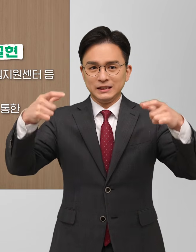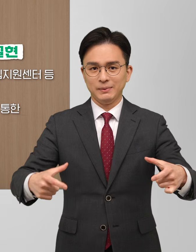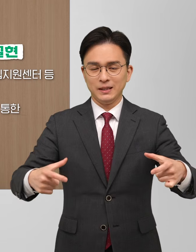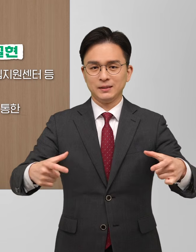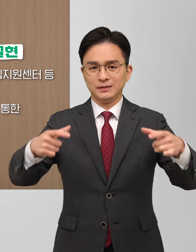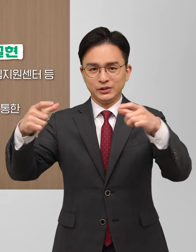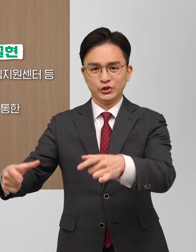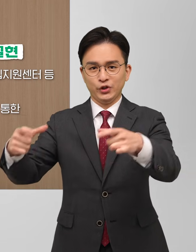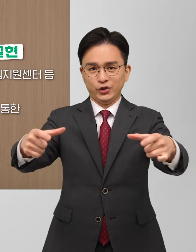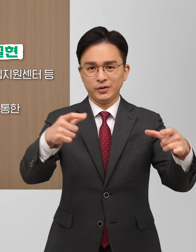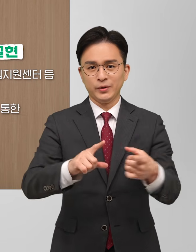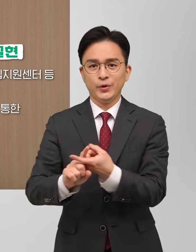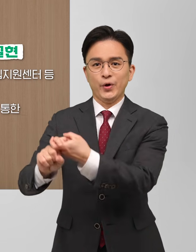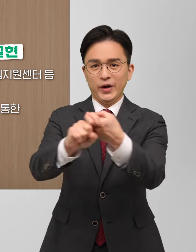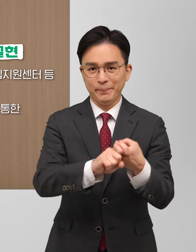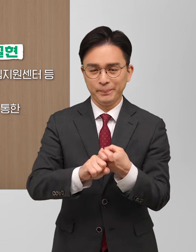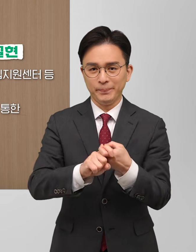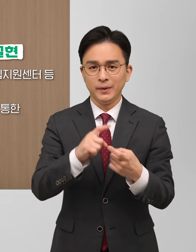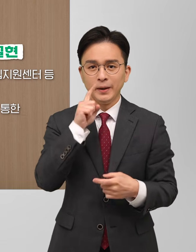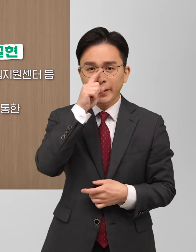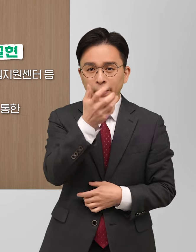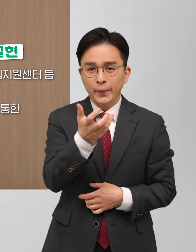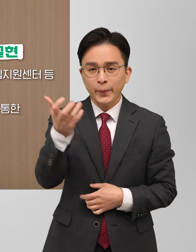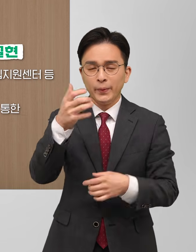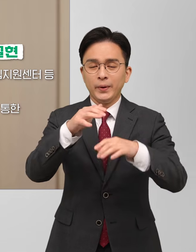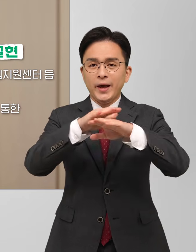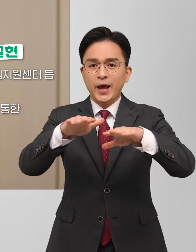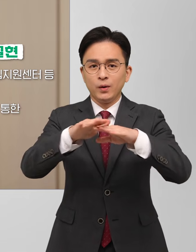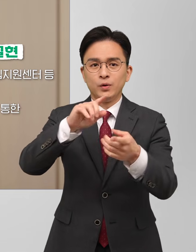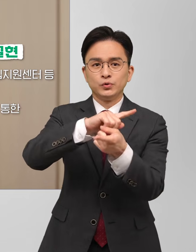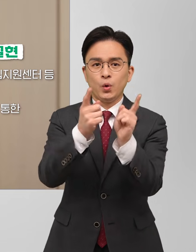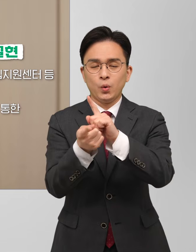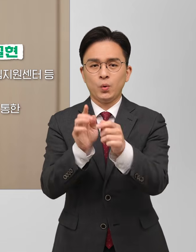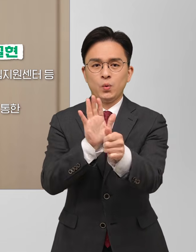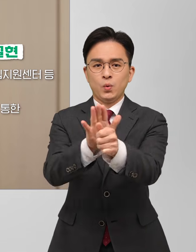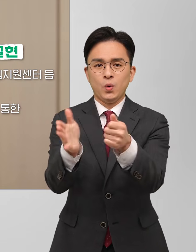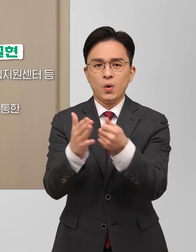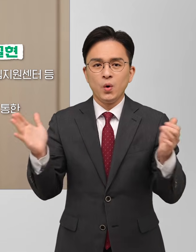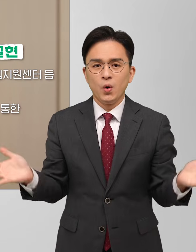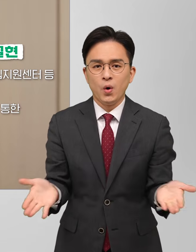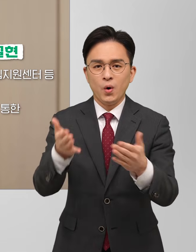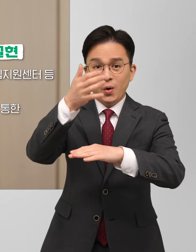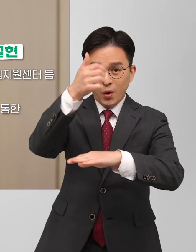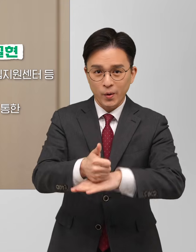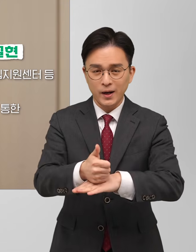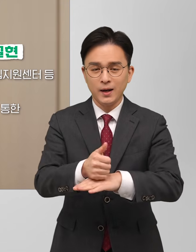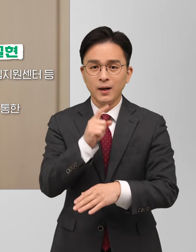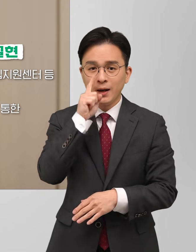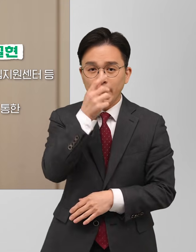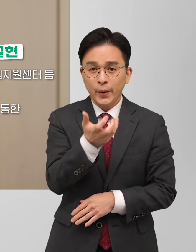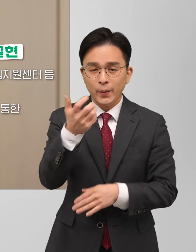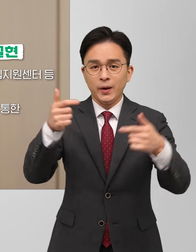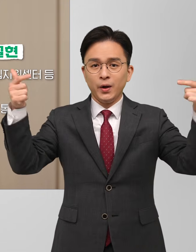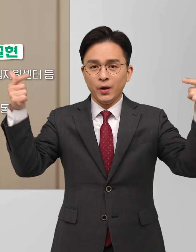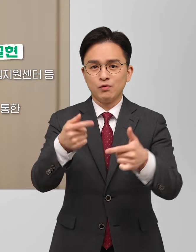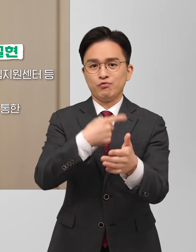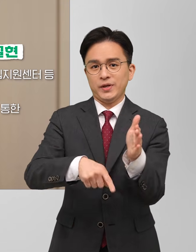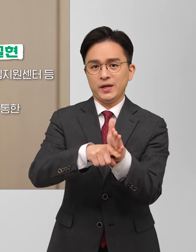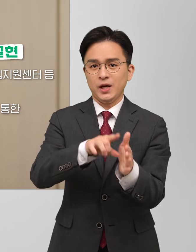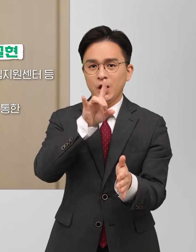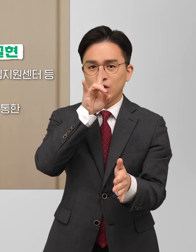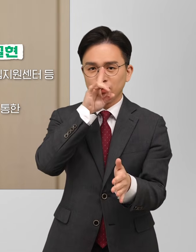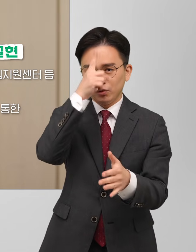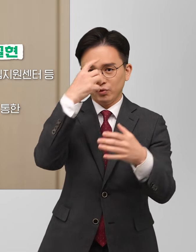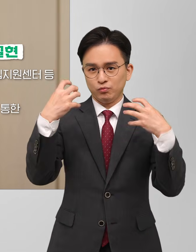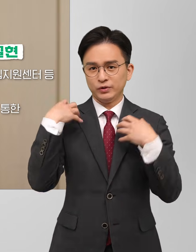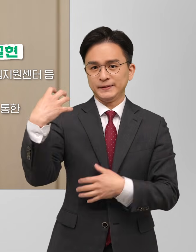등을 통한 지역 상호 간 협력 체계도 마련하는 등 지역 주도의 탄소중립 실현이 가능하도록 단계적으로 지원할